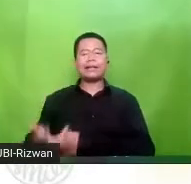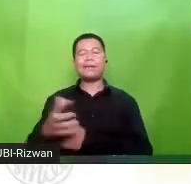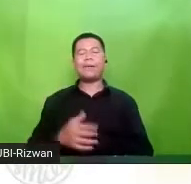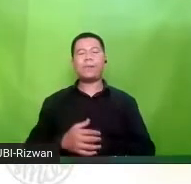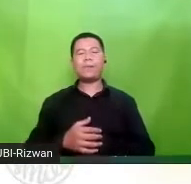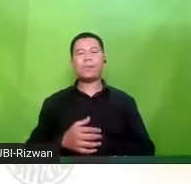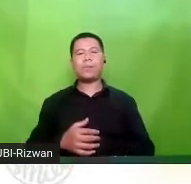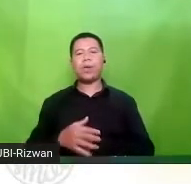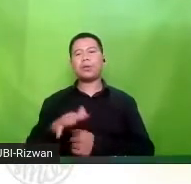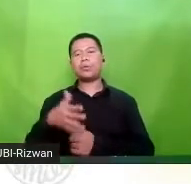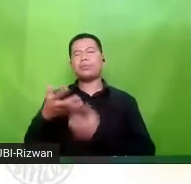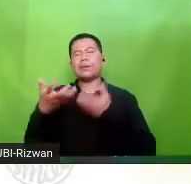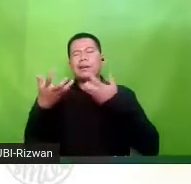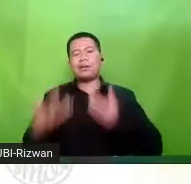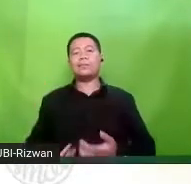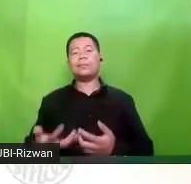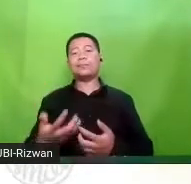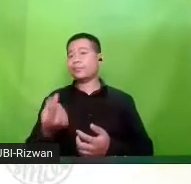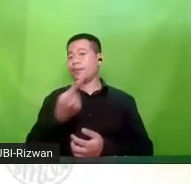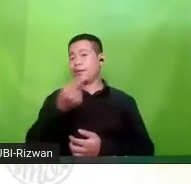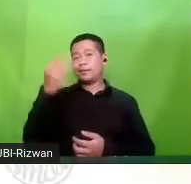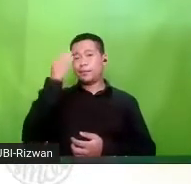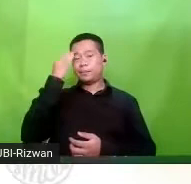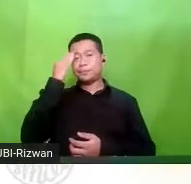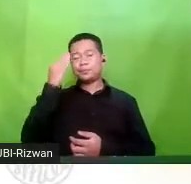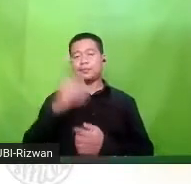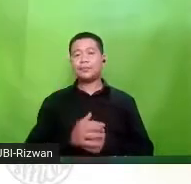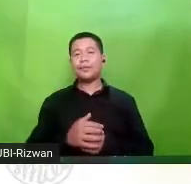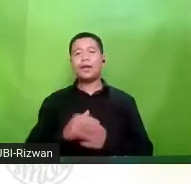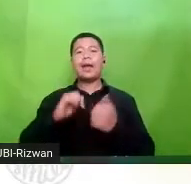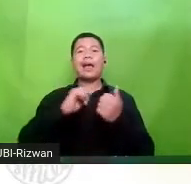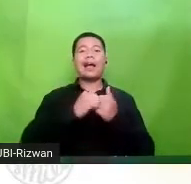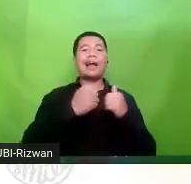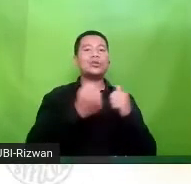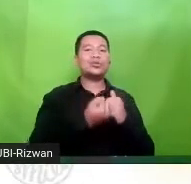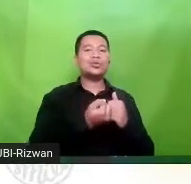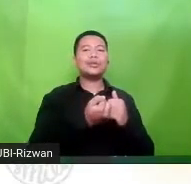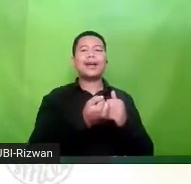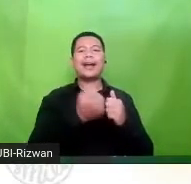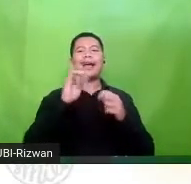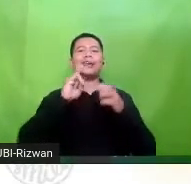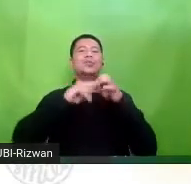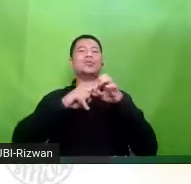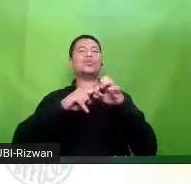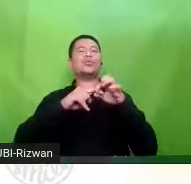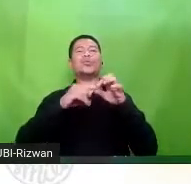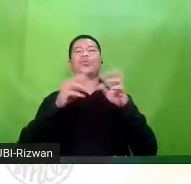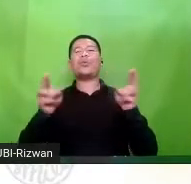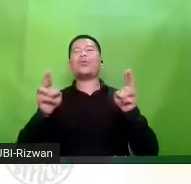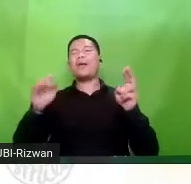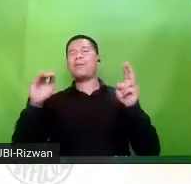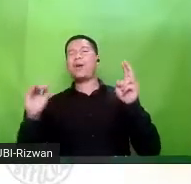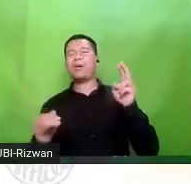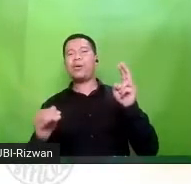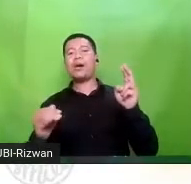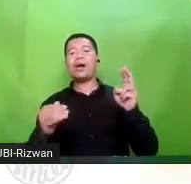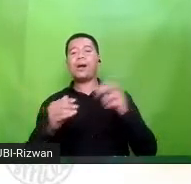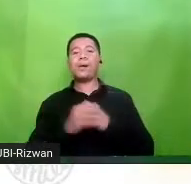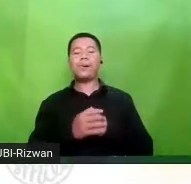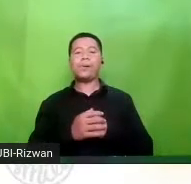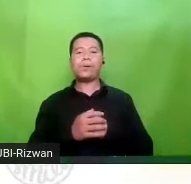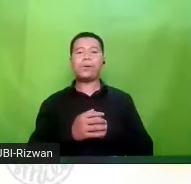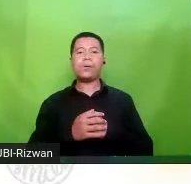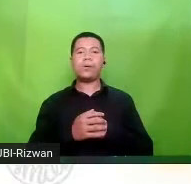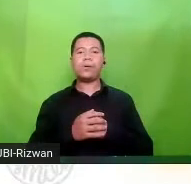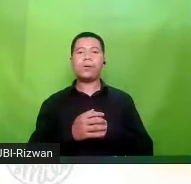yang kemudian juga dengan IQ di bawah normal dan kemudian berada pada klasifikasi yang